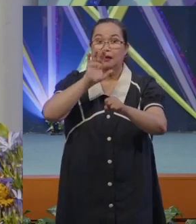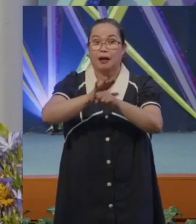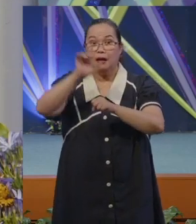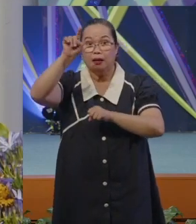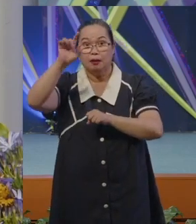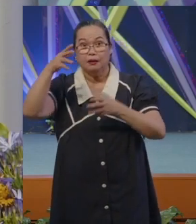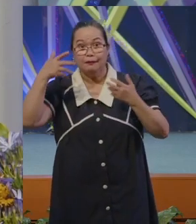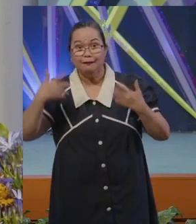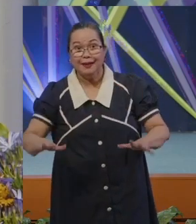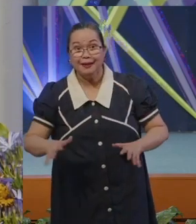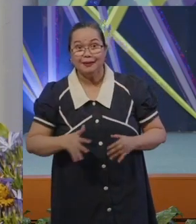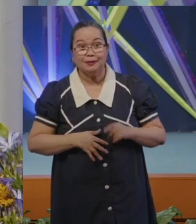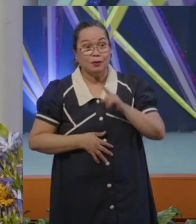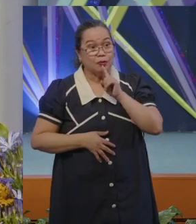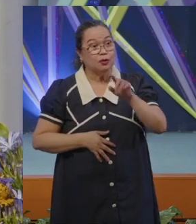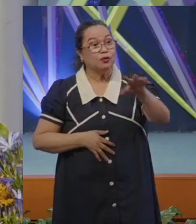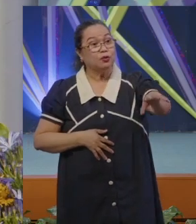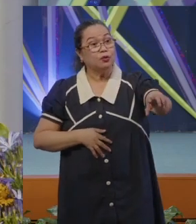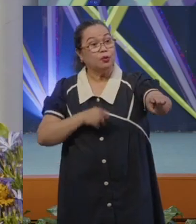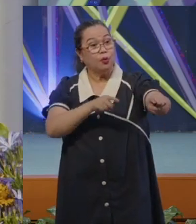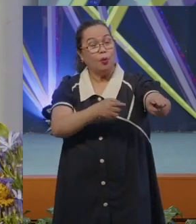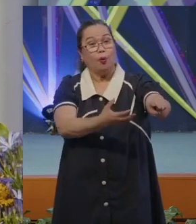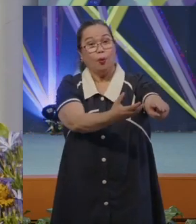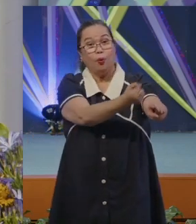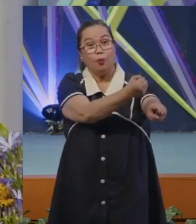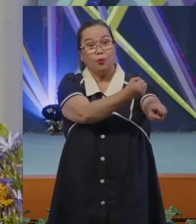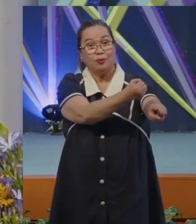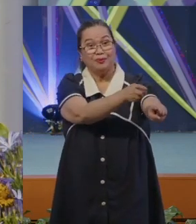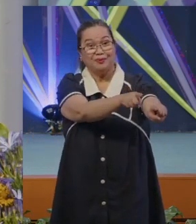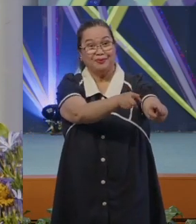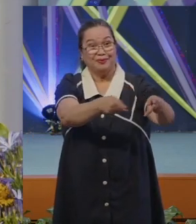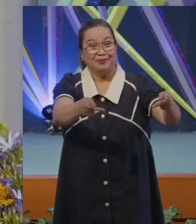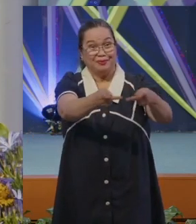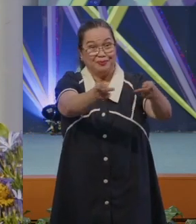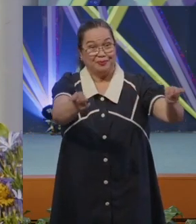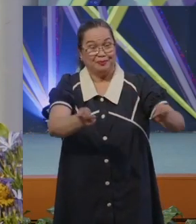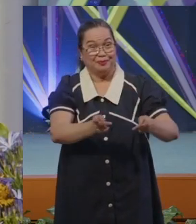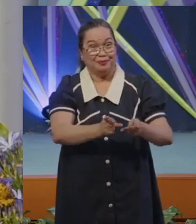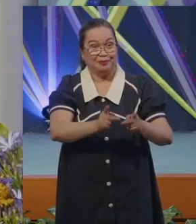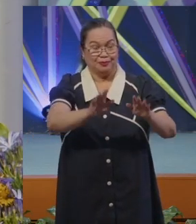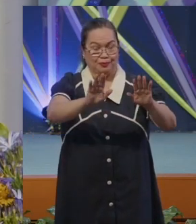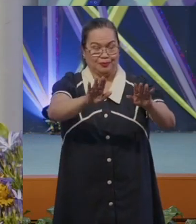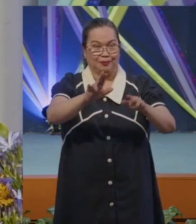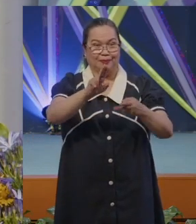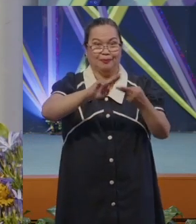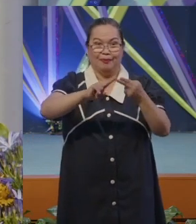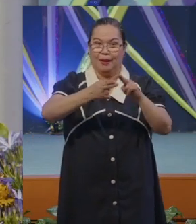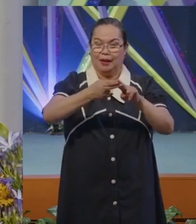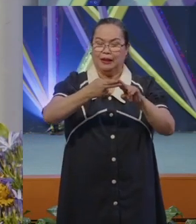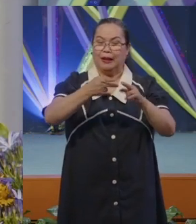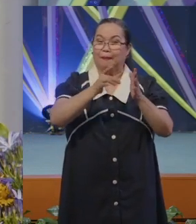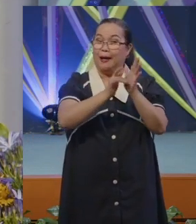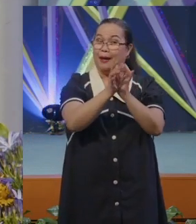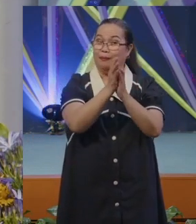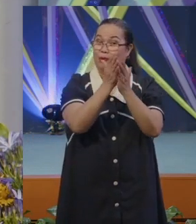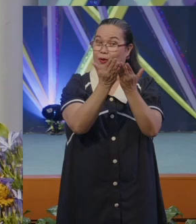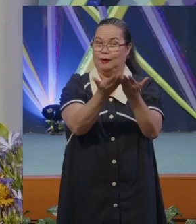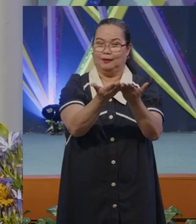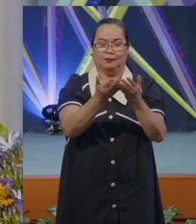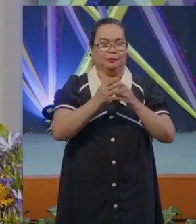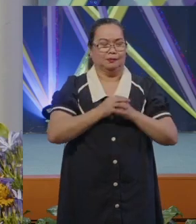sa kanila na yon. No? Nakita natin yung kanyang commissioning, Numbers 27:18 and